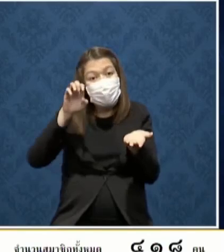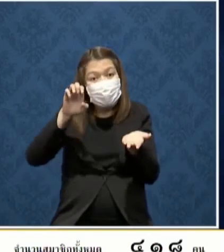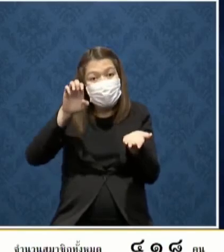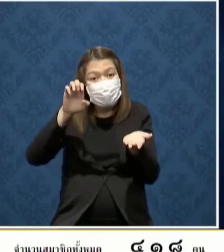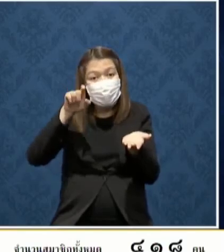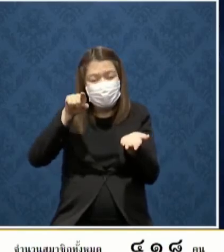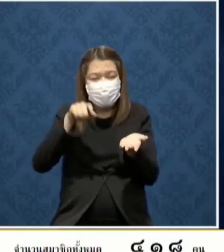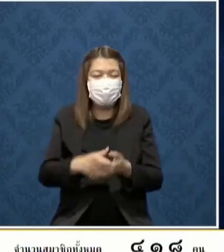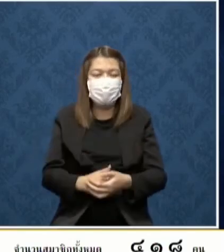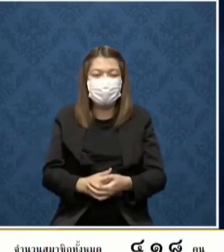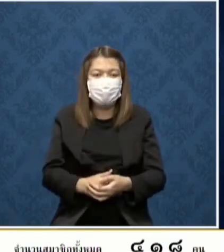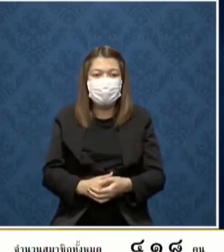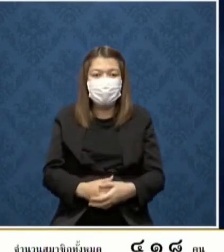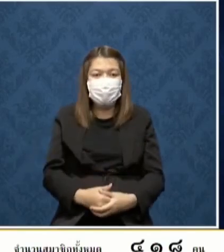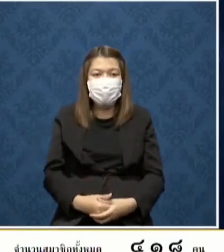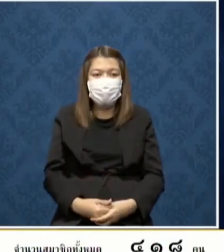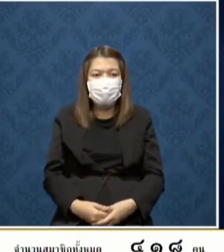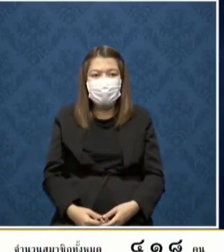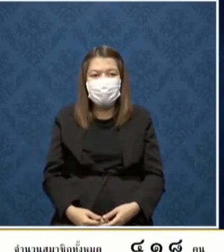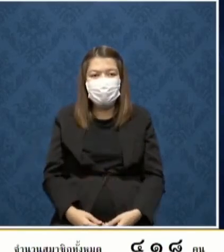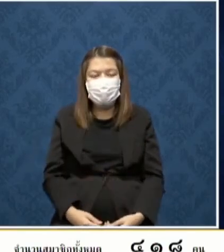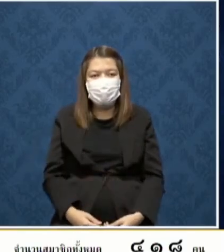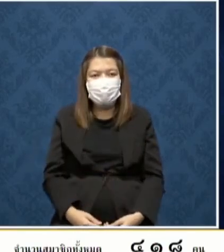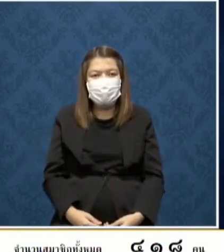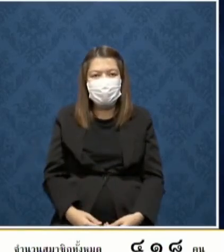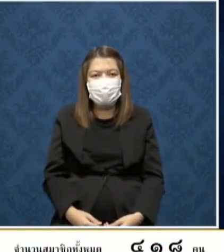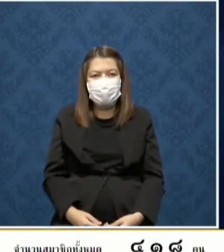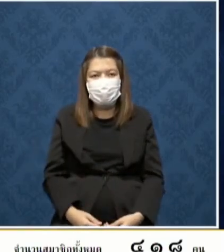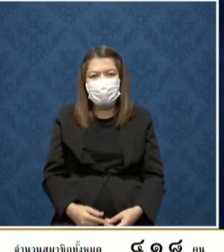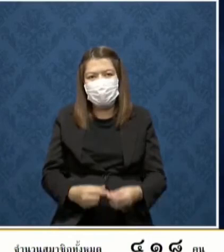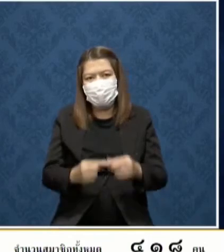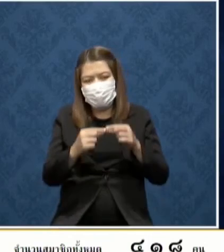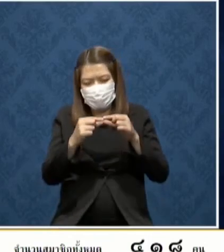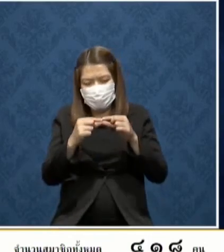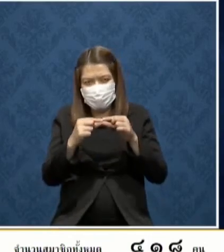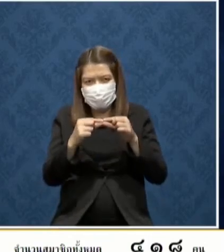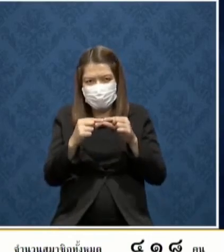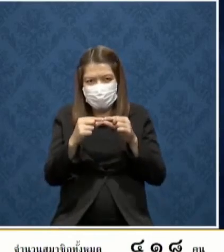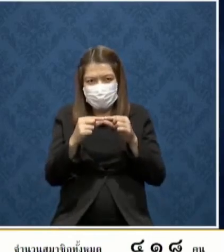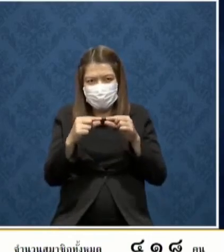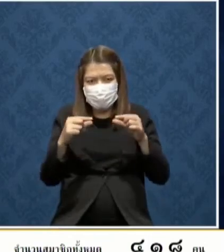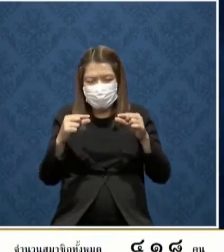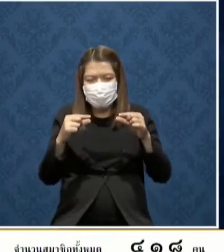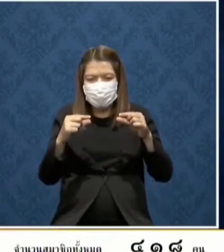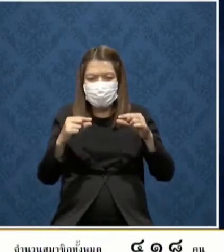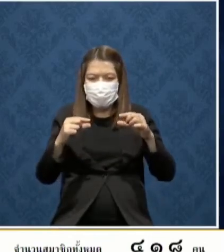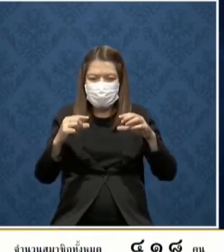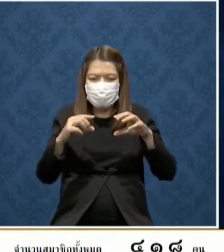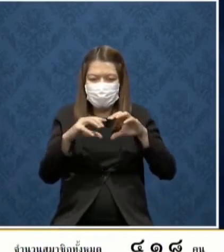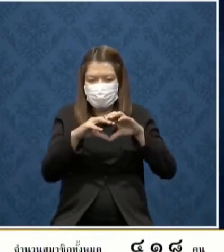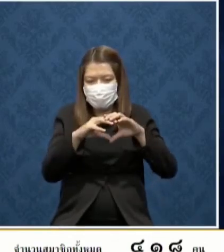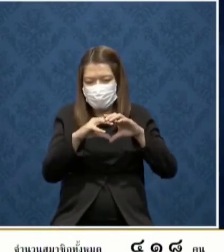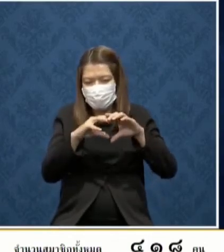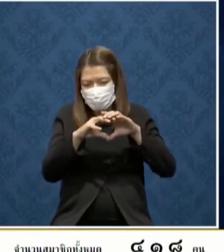แบริงรองร เพราจักษ์ คืออุปกรณชิ้หนึ่ที่มลักษณะใครๆ กับ เล็กทรงกรมทด้านในมี